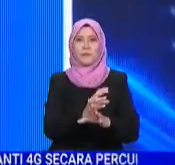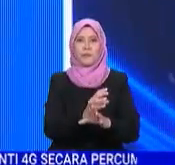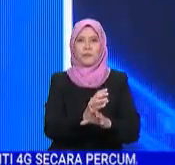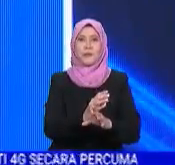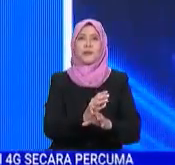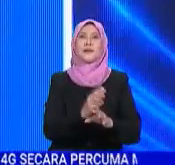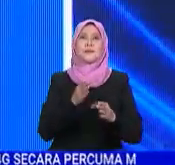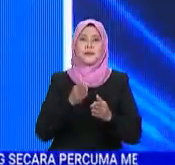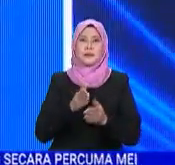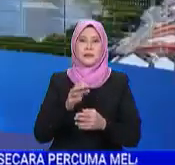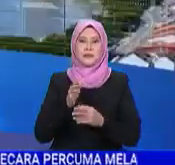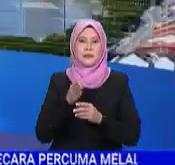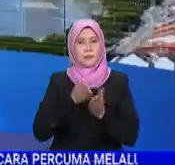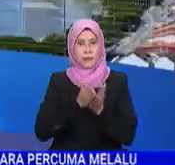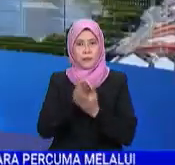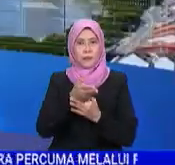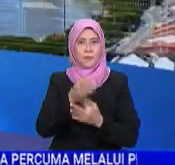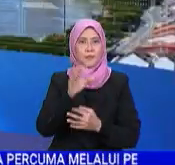saluran